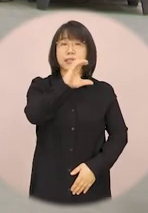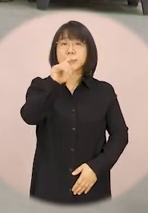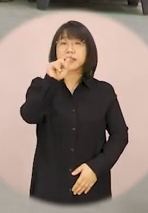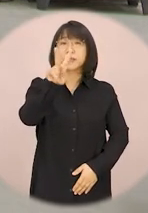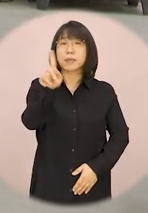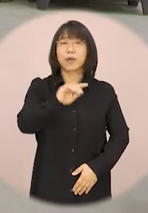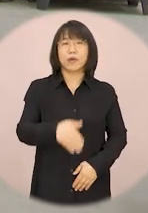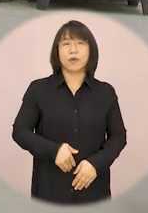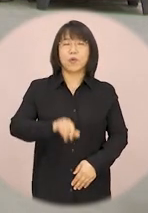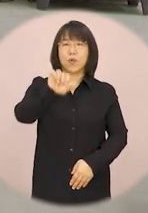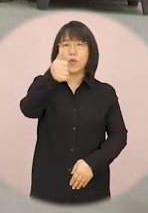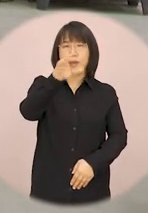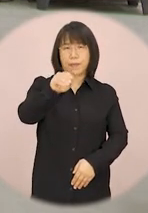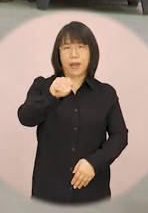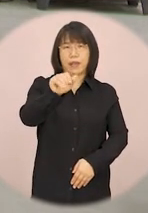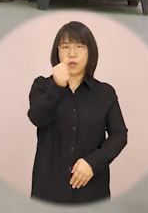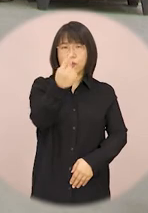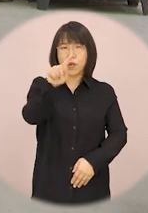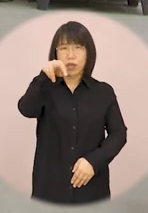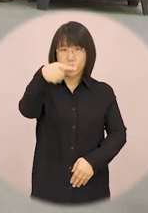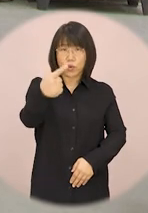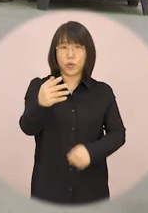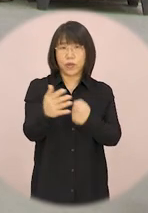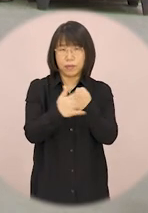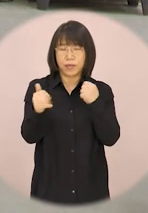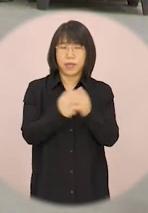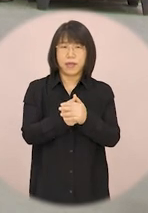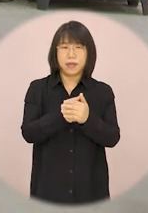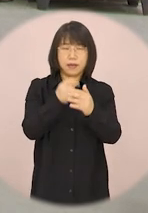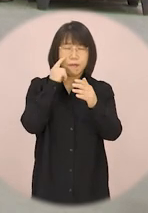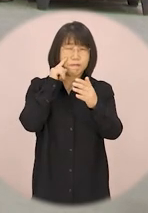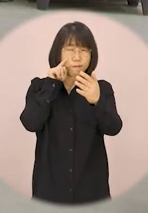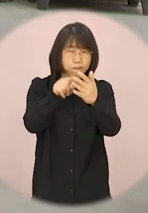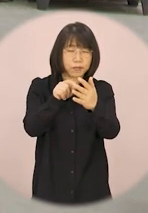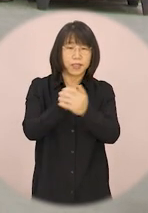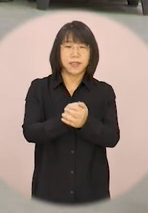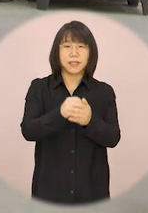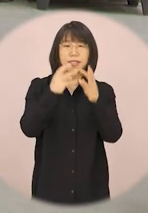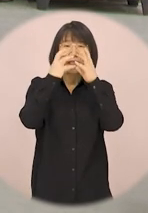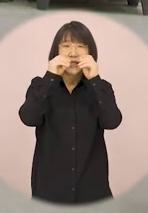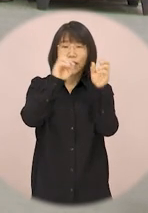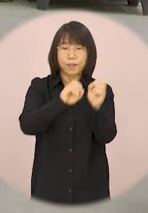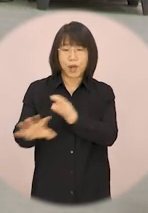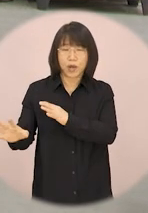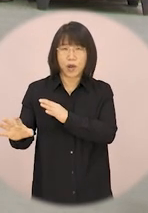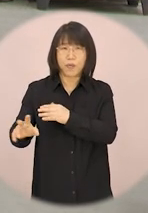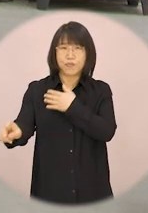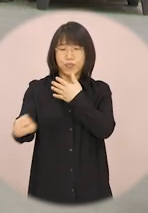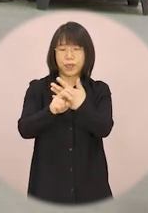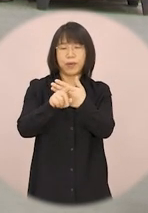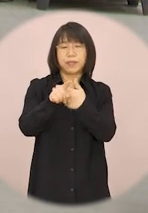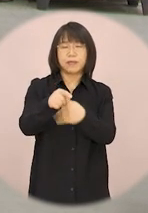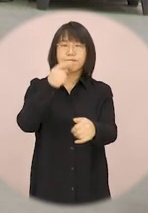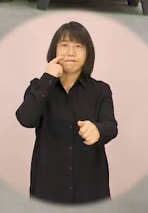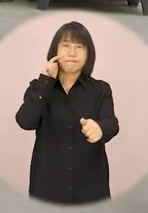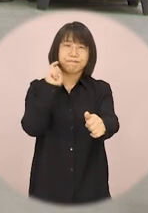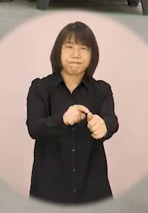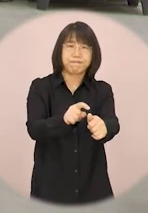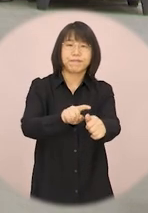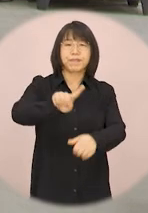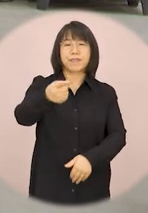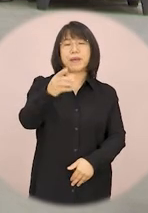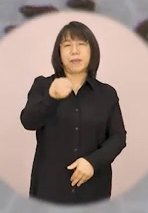영상으로 녹화 됩니다 해당 영상을 확인해서 쓰레기 무단투기 자에게 100만원 이하의 과태료를 부과하는 등 강경하게 대처할